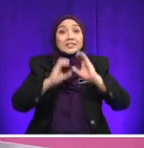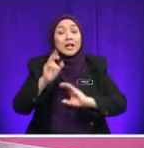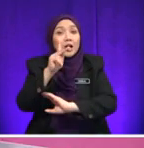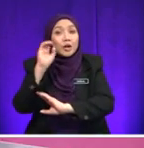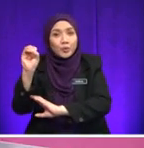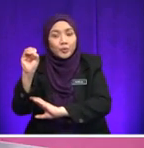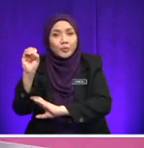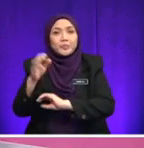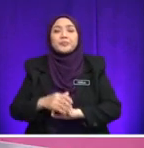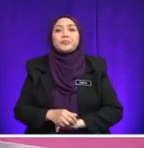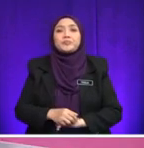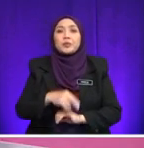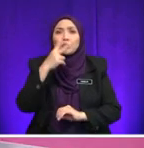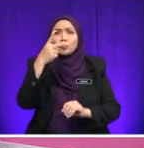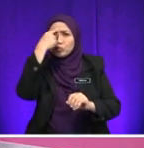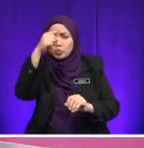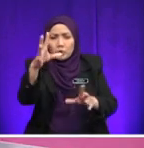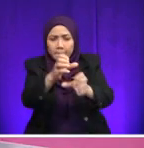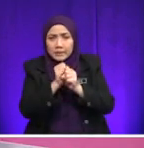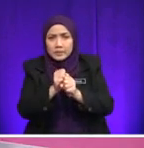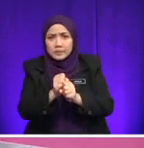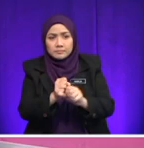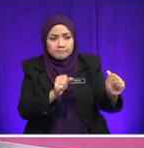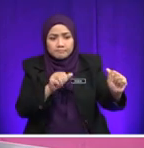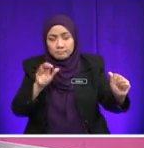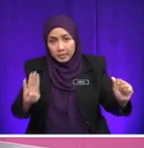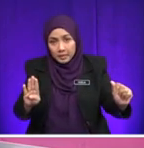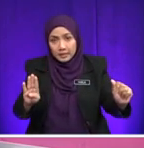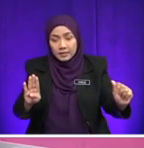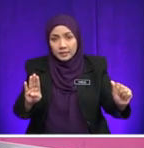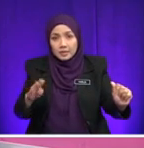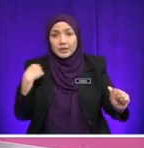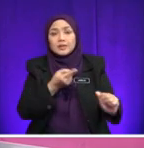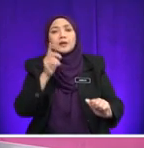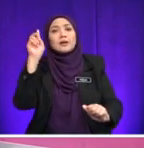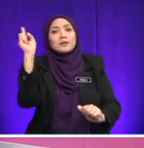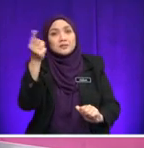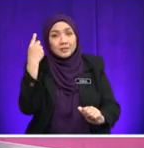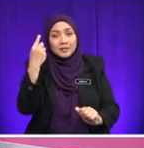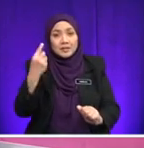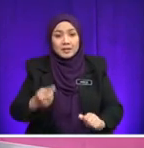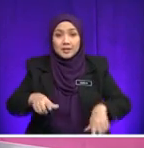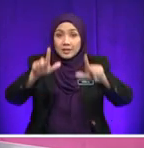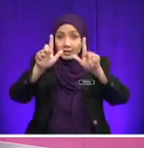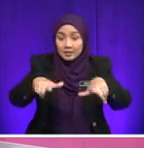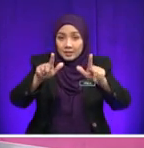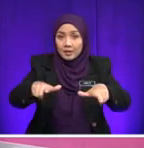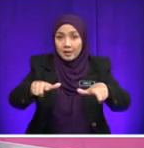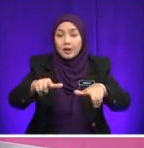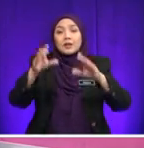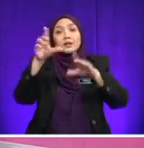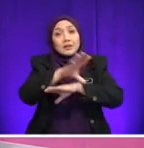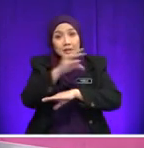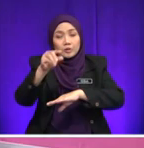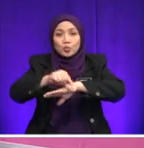acara antara papan e dan papan B Oke kita hanya berisi dalam bentuk kos di mana